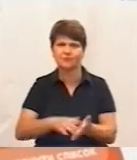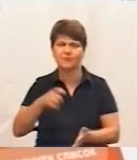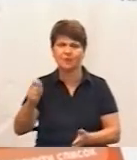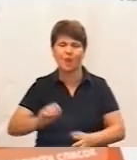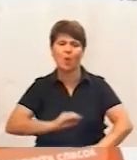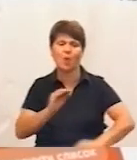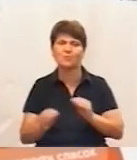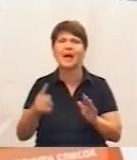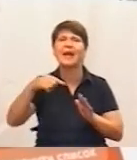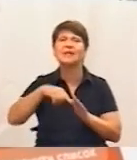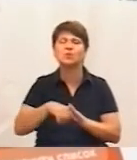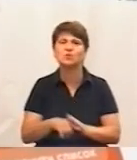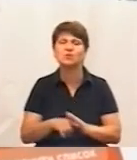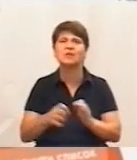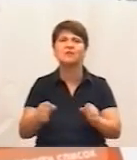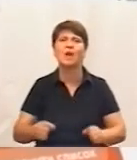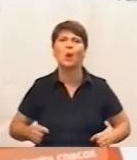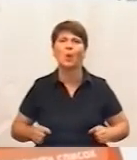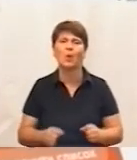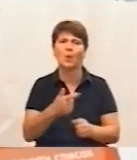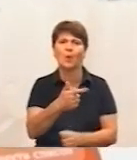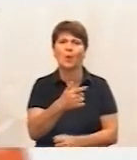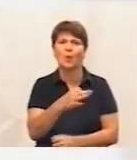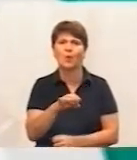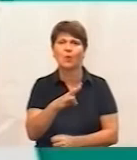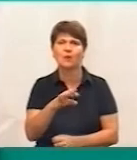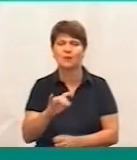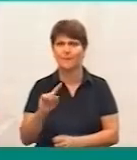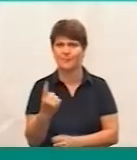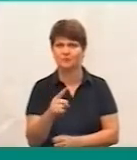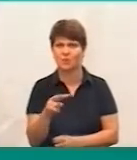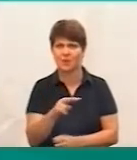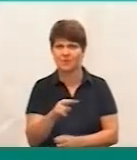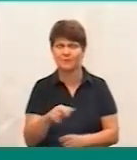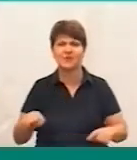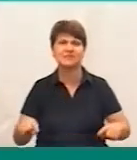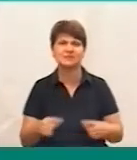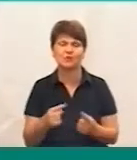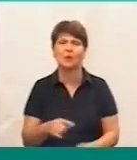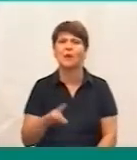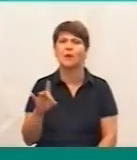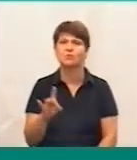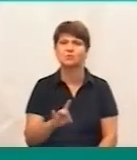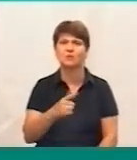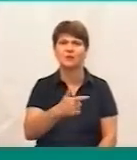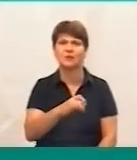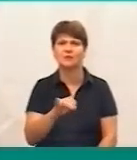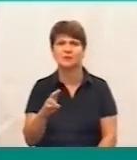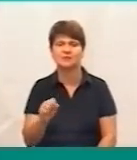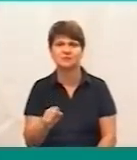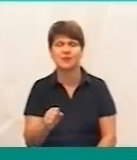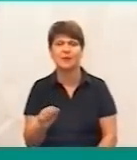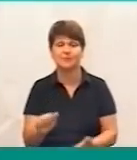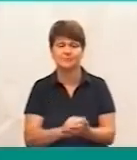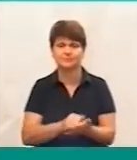місті інклюзивні гойдалки з'явилася на сайті Жмеринської міськради 1 липня. Створила її Руслана Гніца. На момент написання